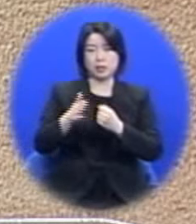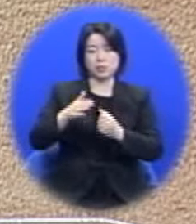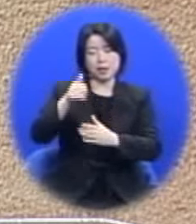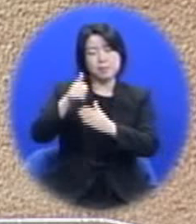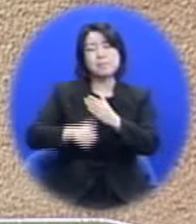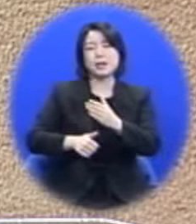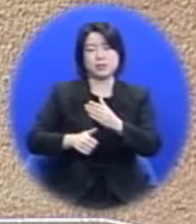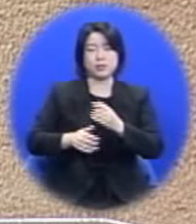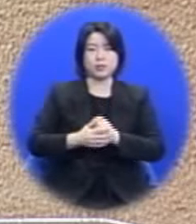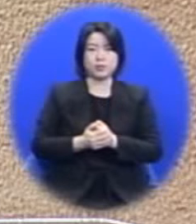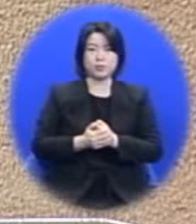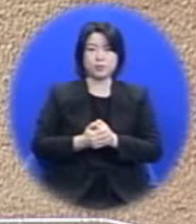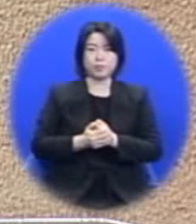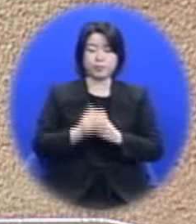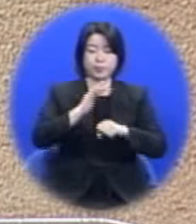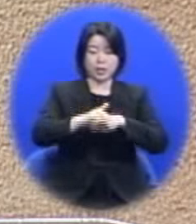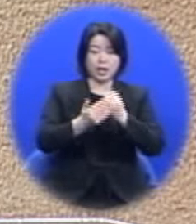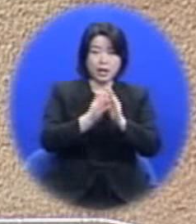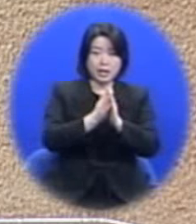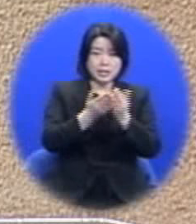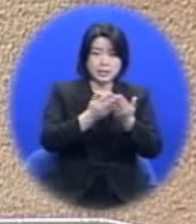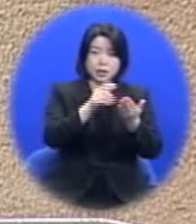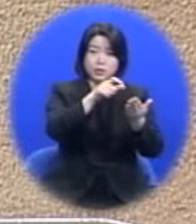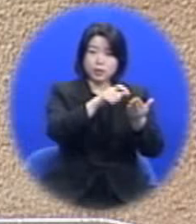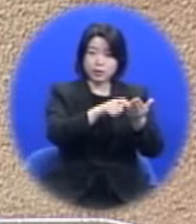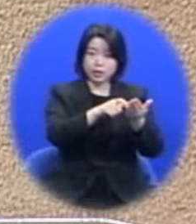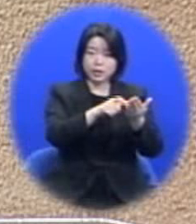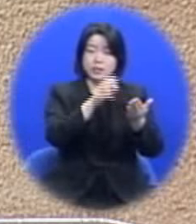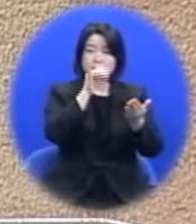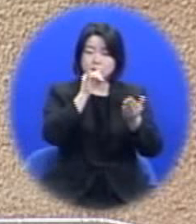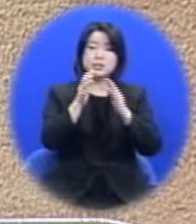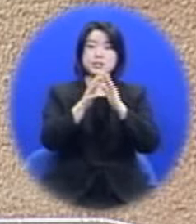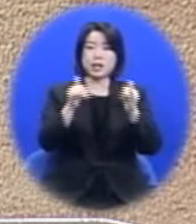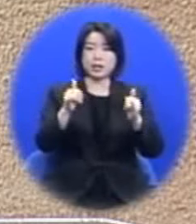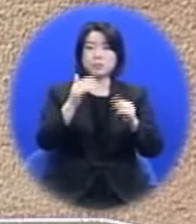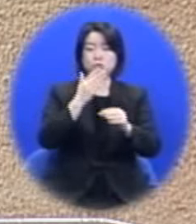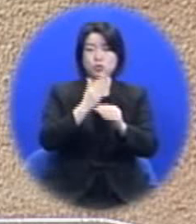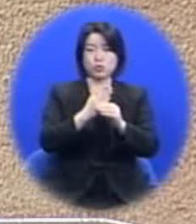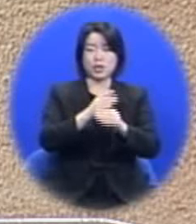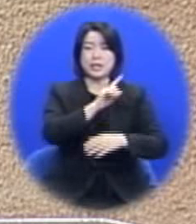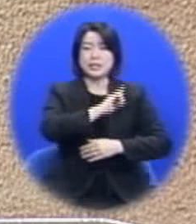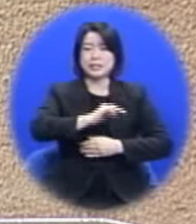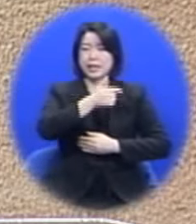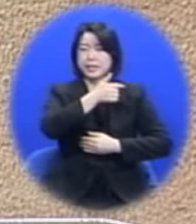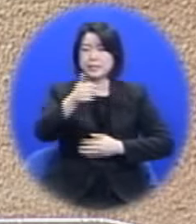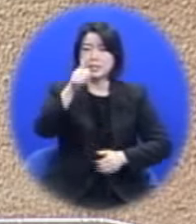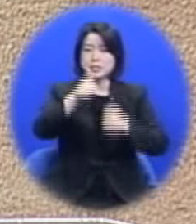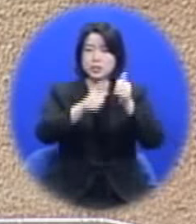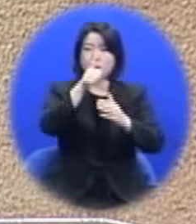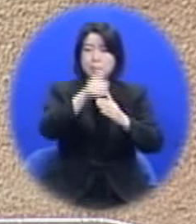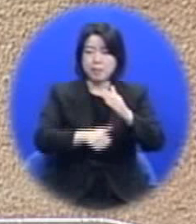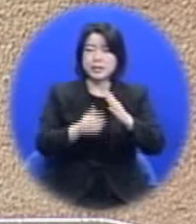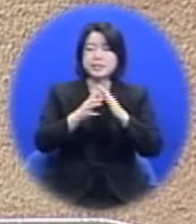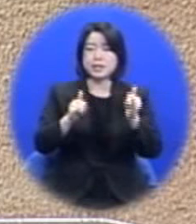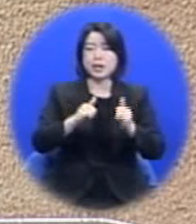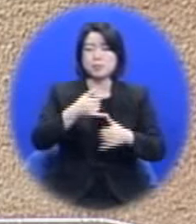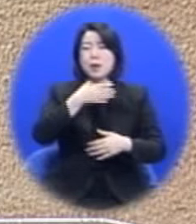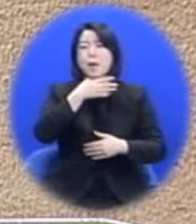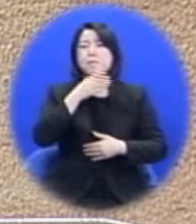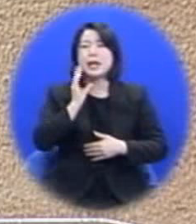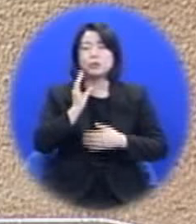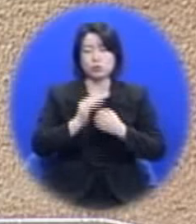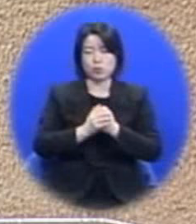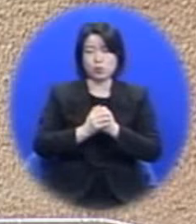겁니다. 성경에 나오는 사람들 중에 가장 큰 시험에 빠진 사람이 베드로일 거예요. 예수님을 세 번이나